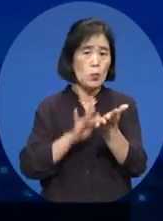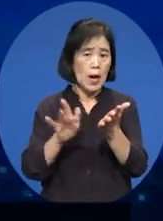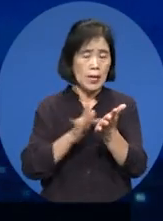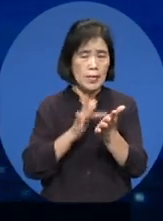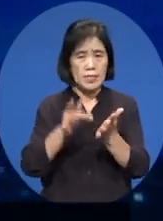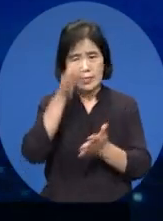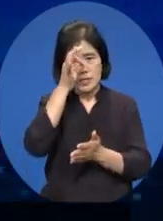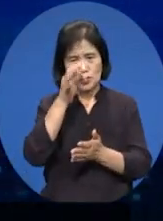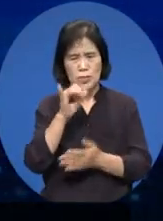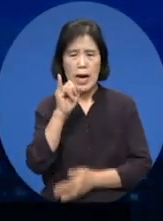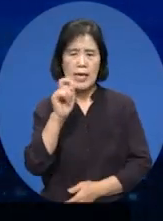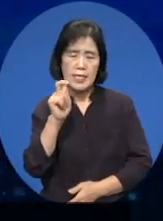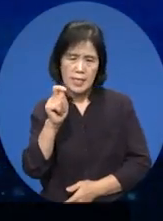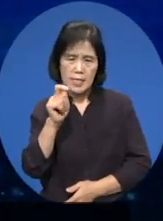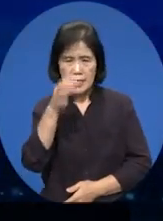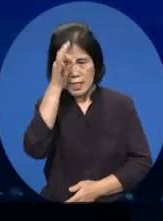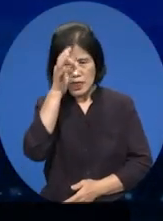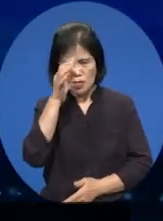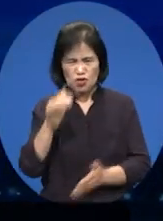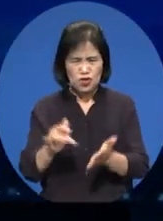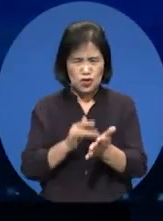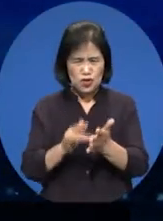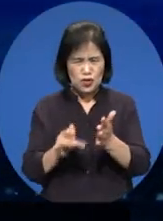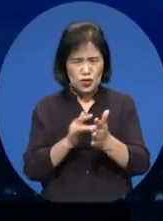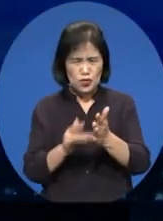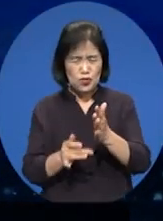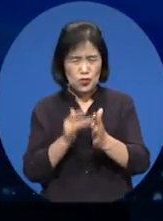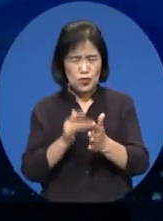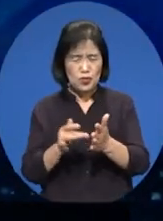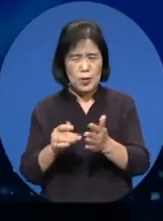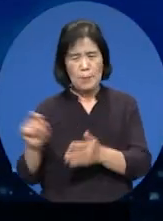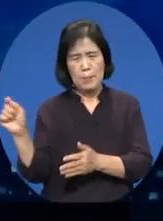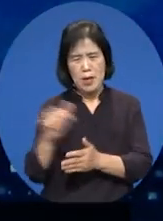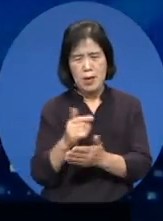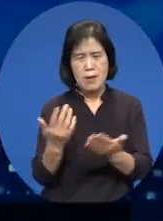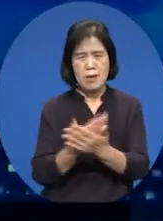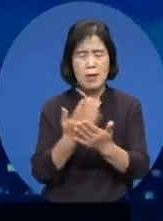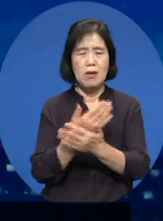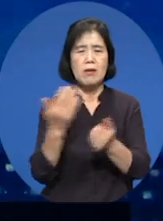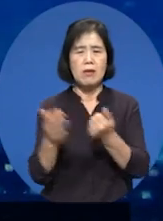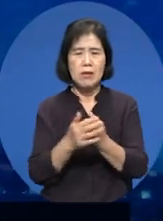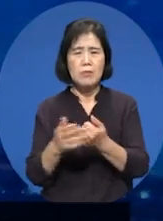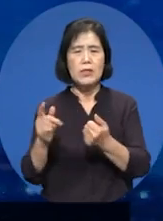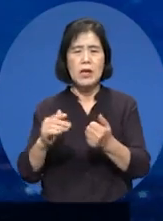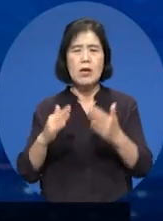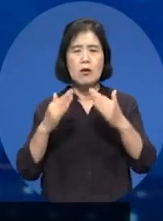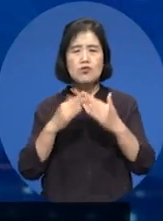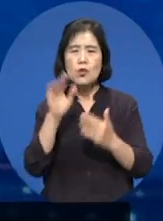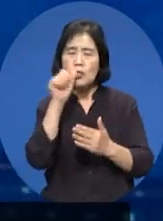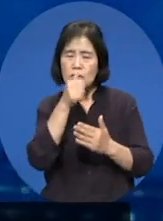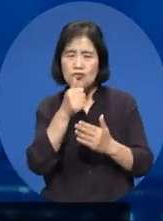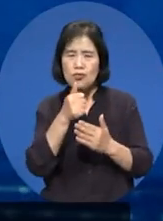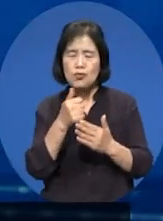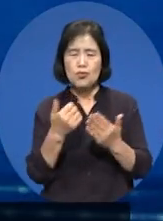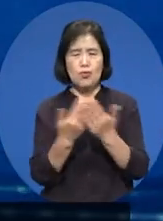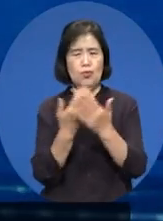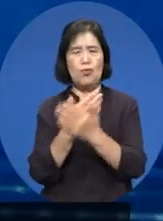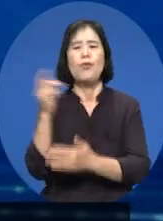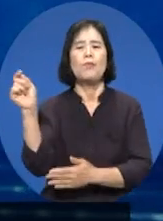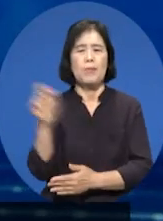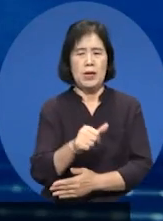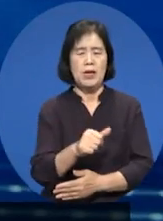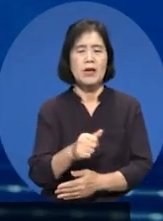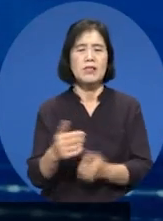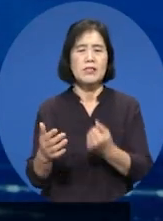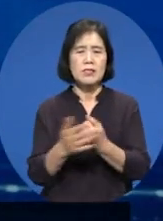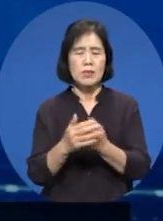뭐 IT 기술의 급 진전에 따라서 이런 부분에 대한 변화가 상당히 빠른 시간 안에 이루어지기도 했습니다. 그렇기 때문에